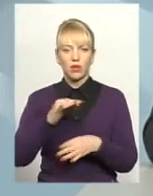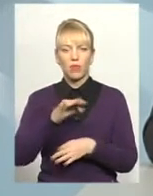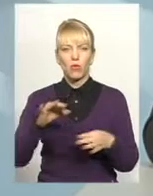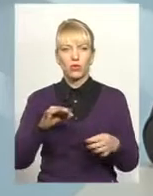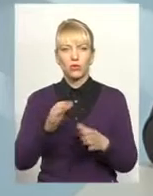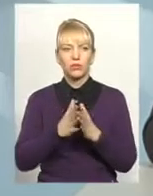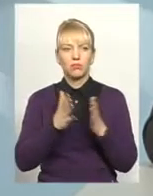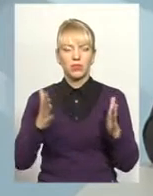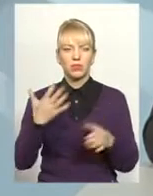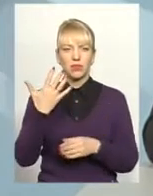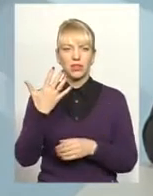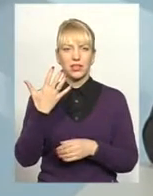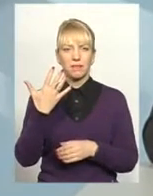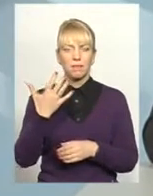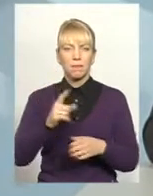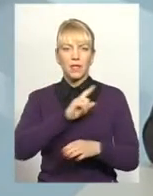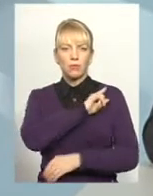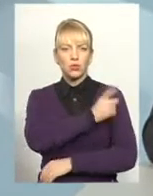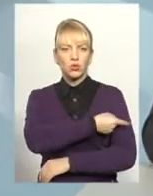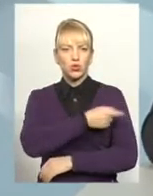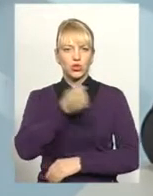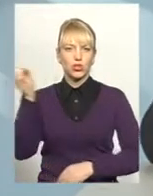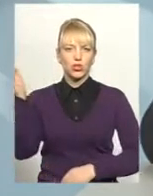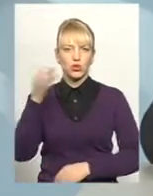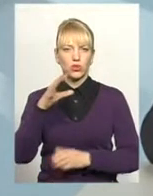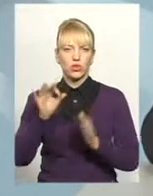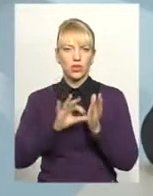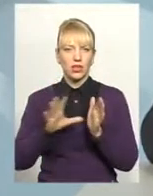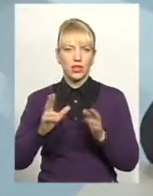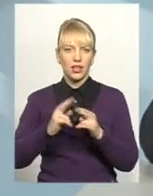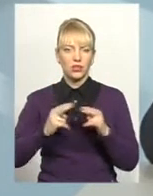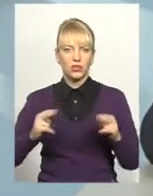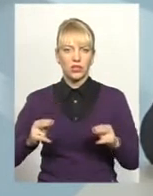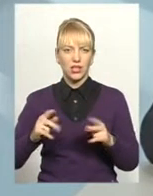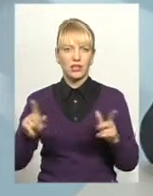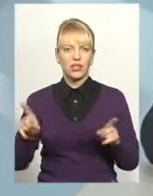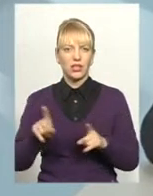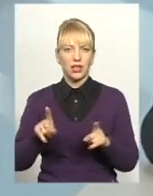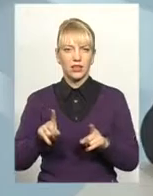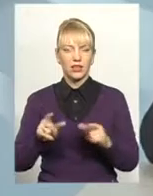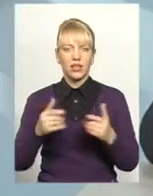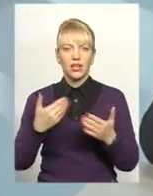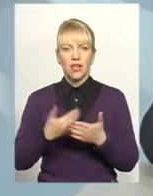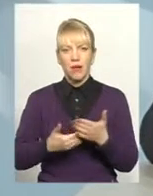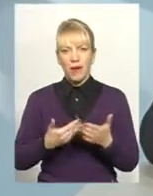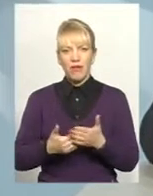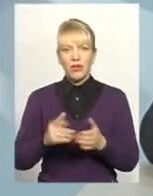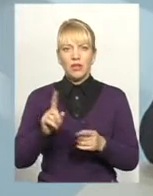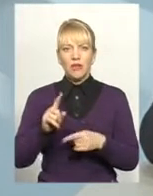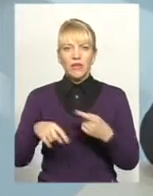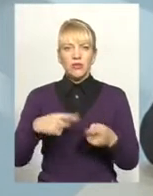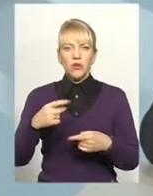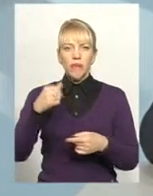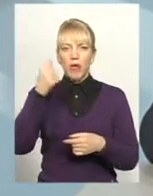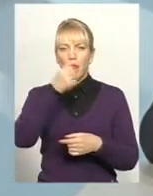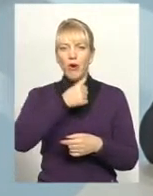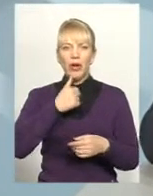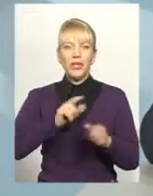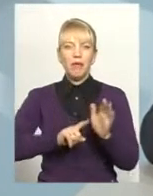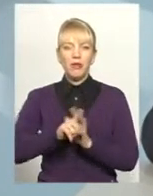більше 5 потужних сонячних електростанцій, які, напевне, вже в наступному році